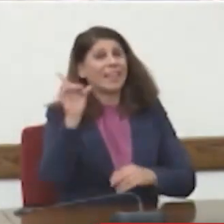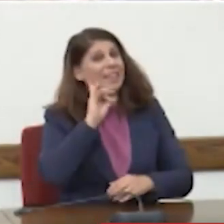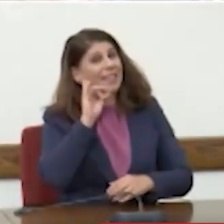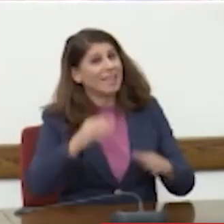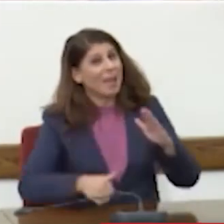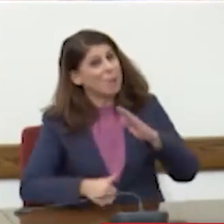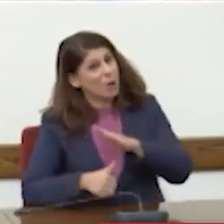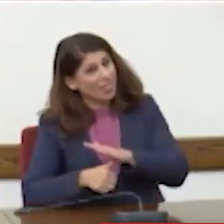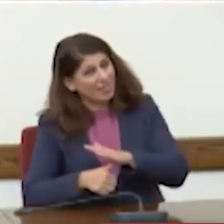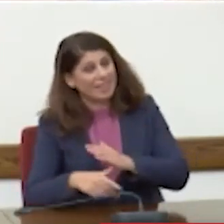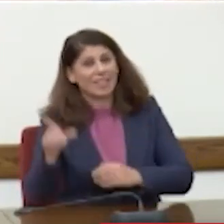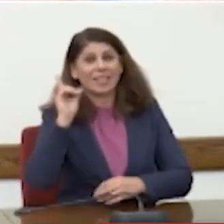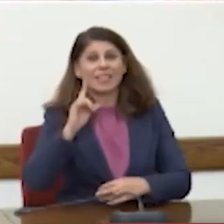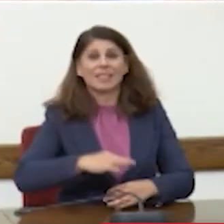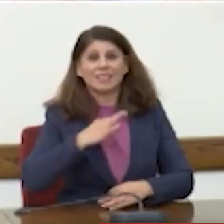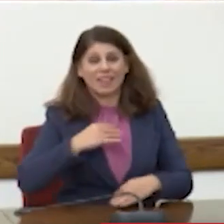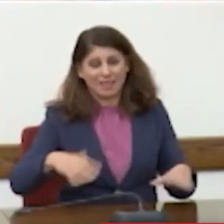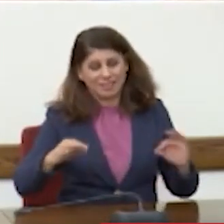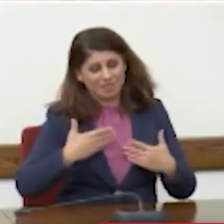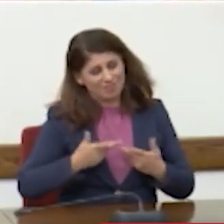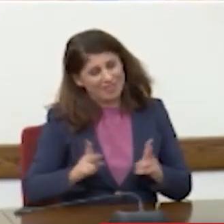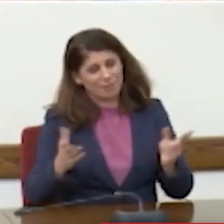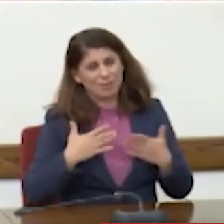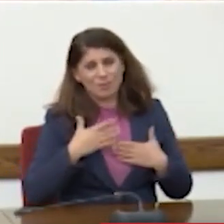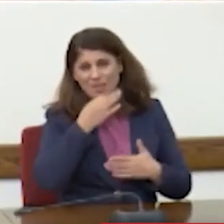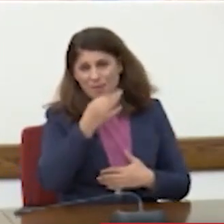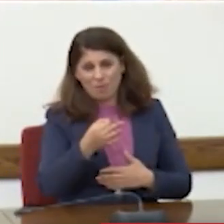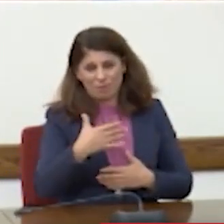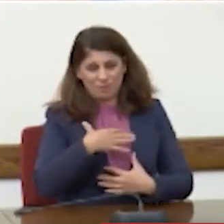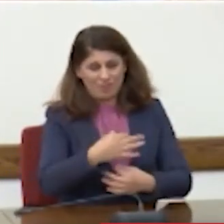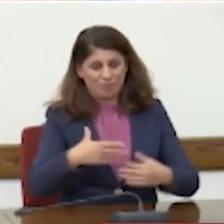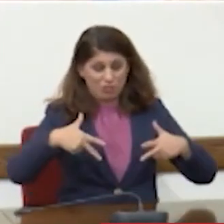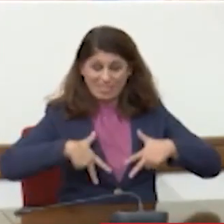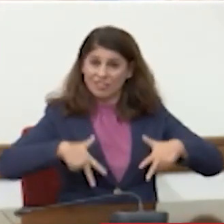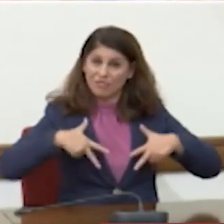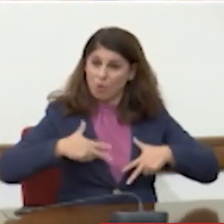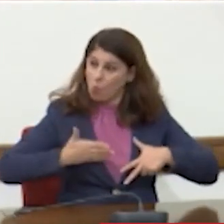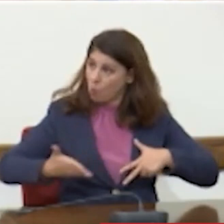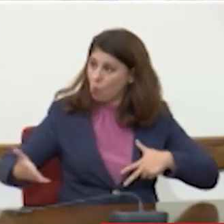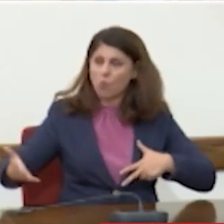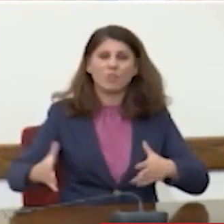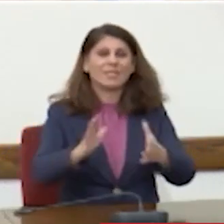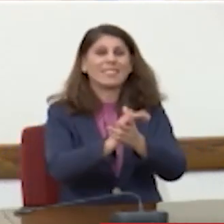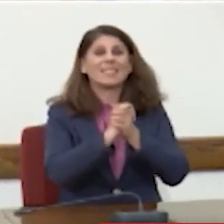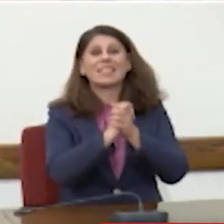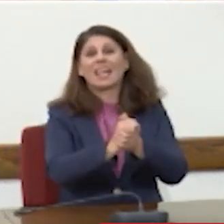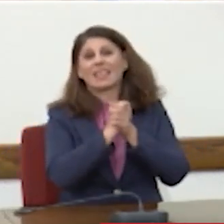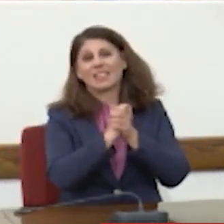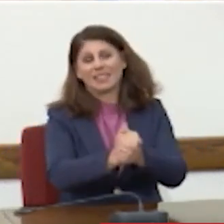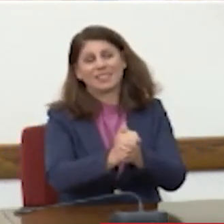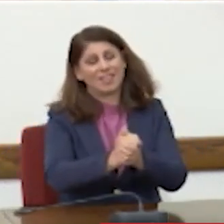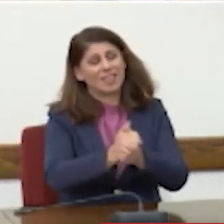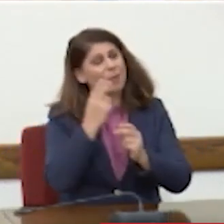Το γένος των Ελλήνων συρρυκνώνεται, οδηγούμενο σε δημογραφικό μαρασμό και ο Πρωθυπουργός Κυριάκος Μητσοτάκης ανησυχεί για το πώς θα